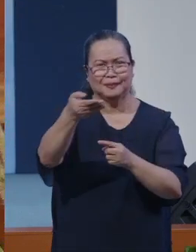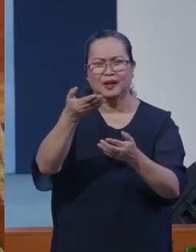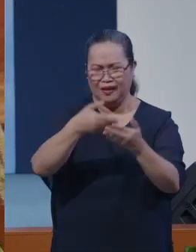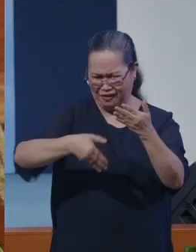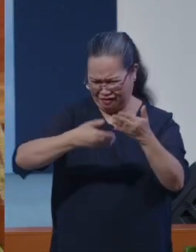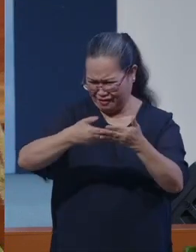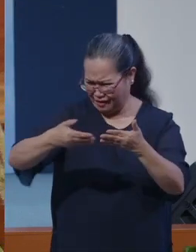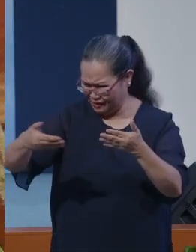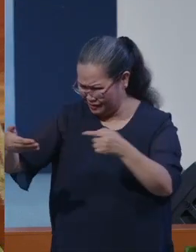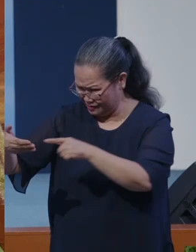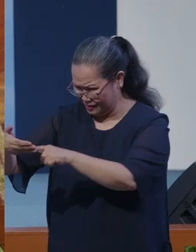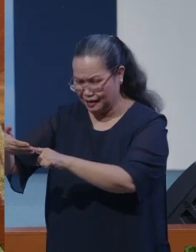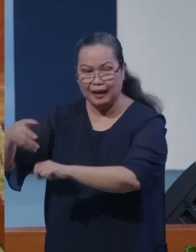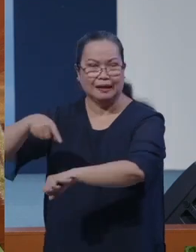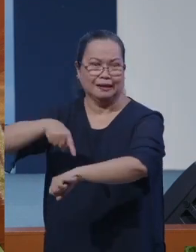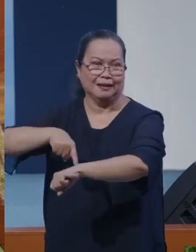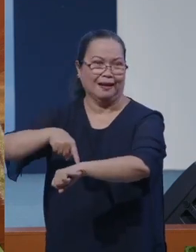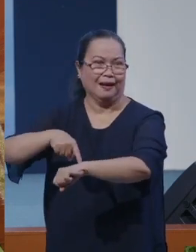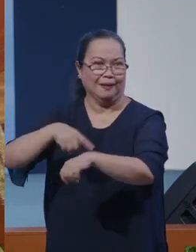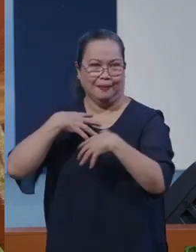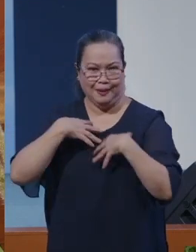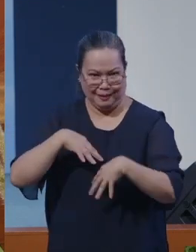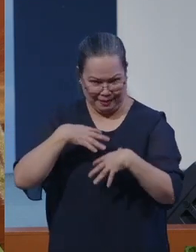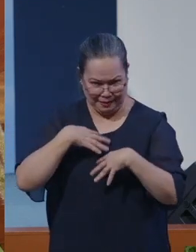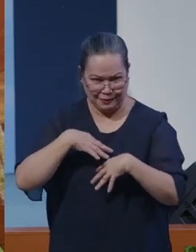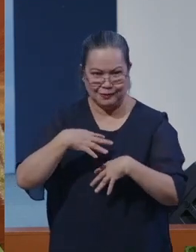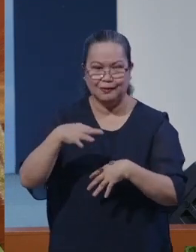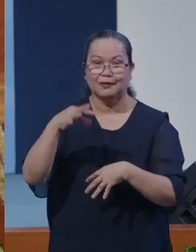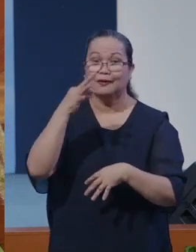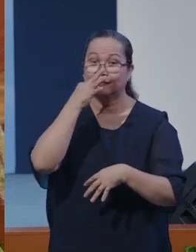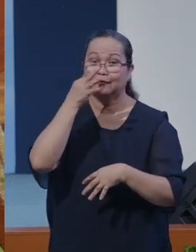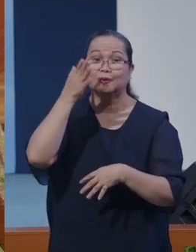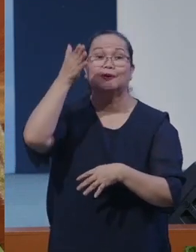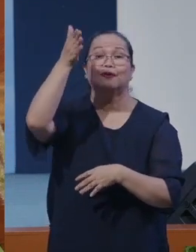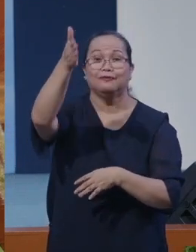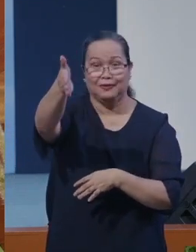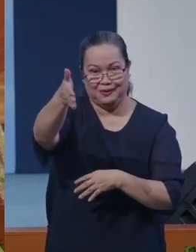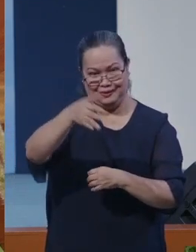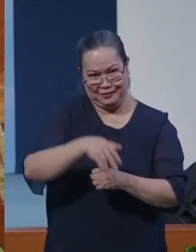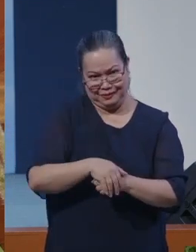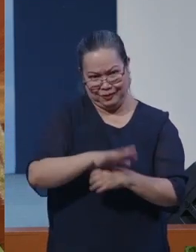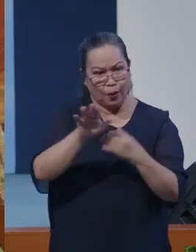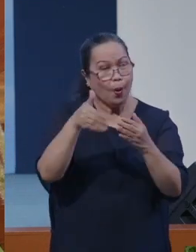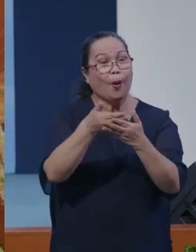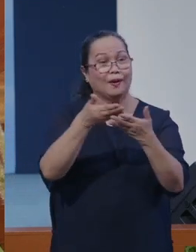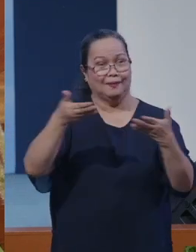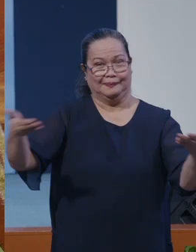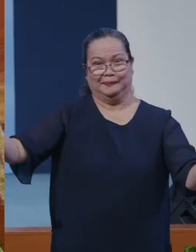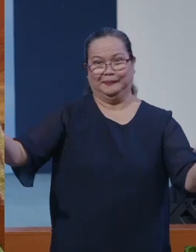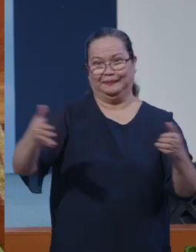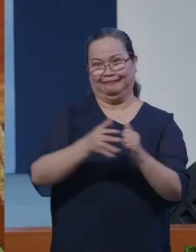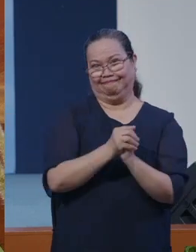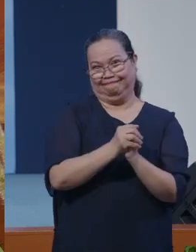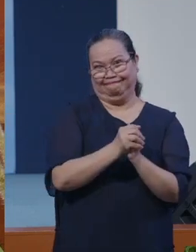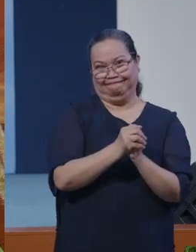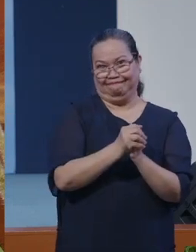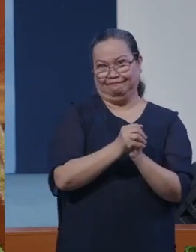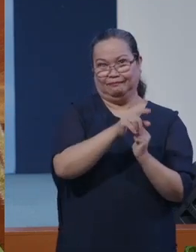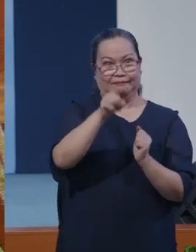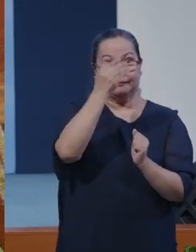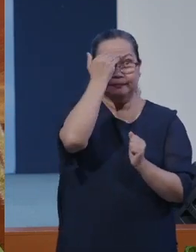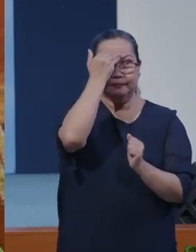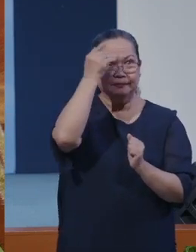things? Pagkain, pananamit, future. All these things. Alam ng